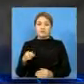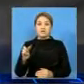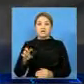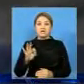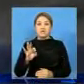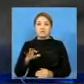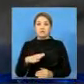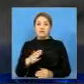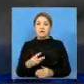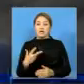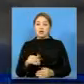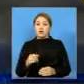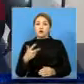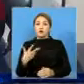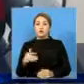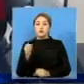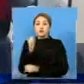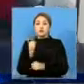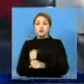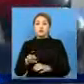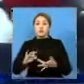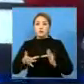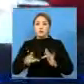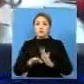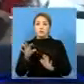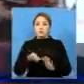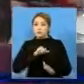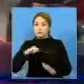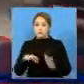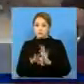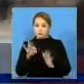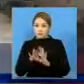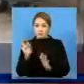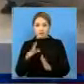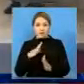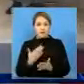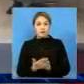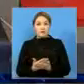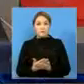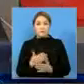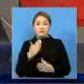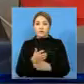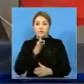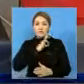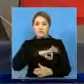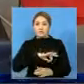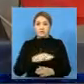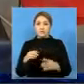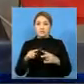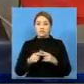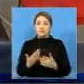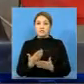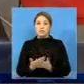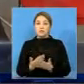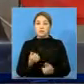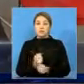онлайн көрсетілді. Мүгедектер санаторийді өздері таңдап жеке көмекшіні белгіледі. Ымдау маманының көмегін пайдаланады. Техникалық оңалту